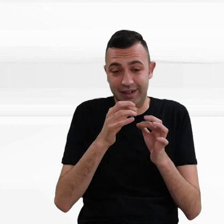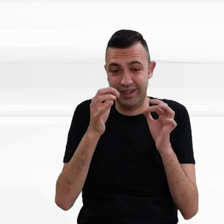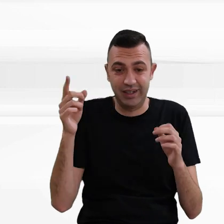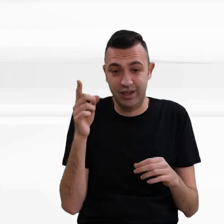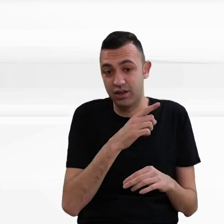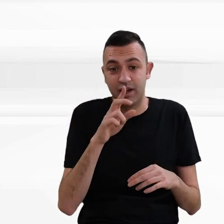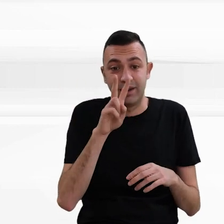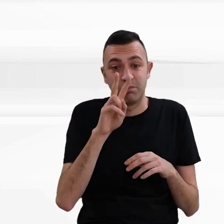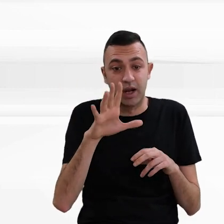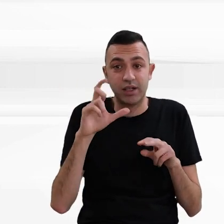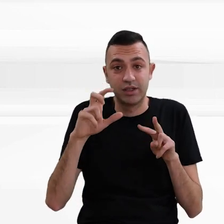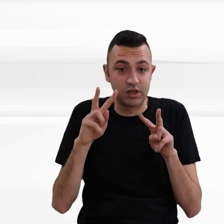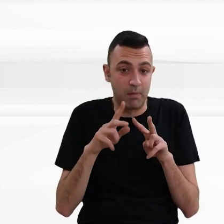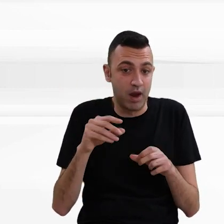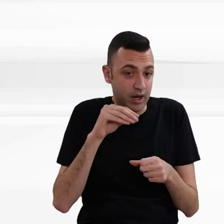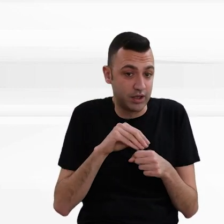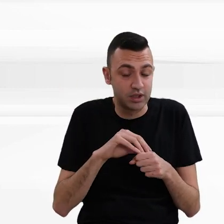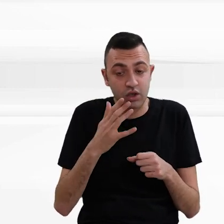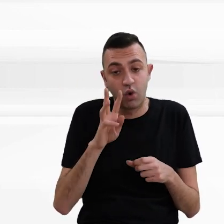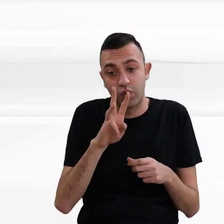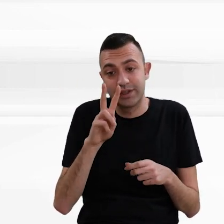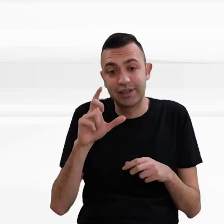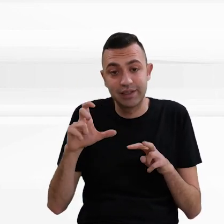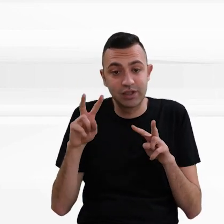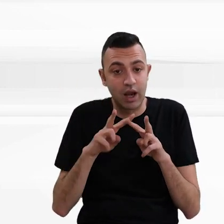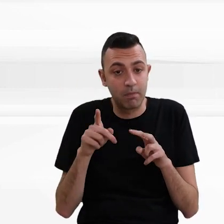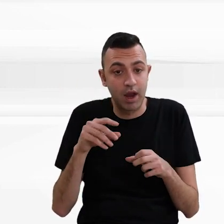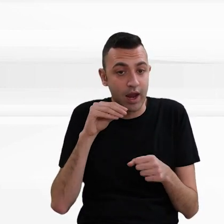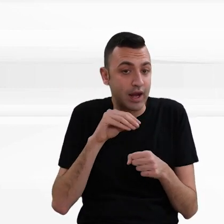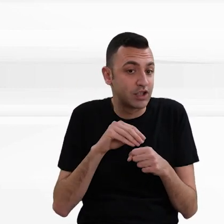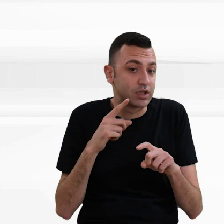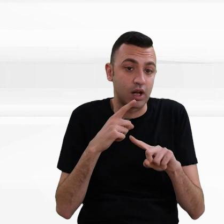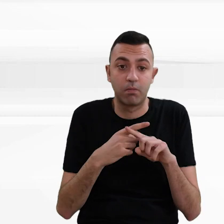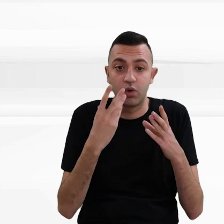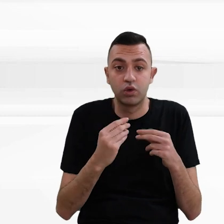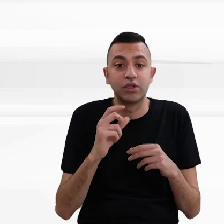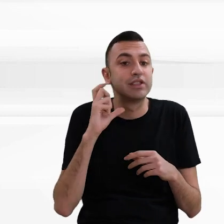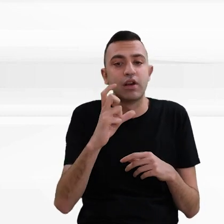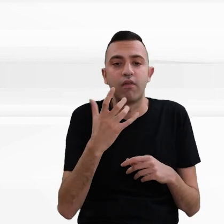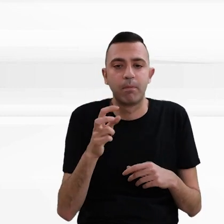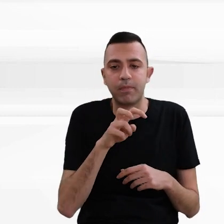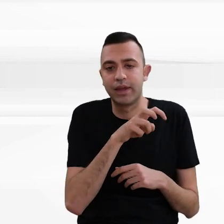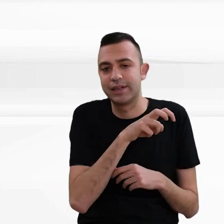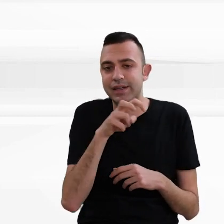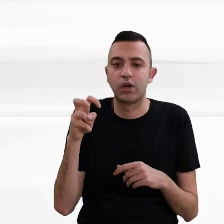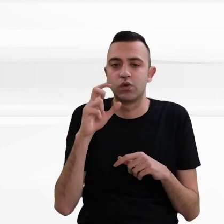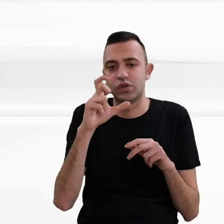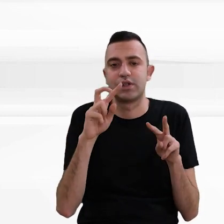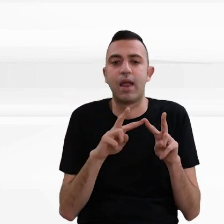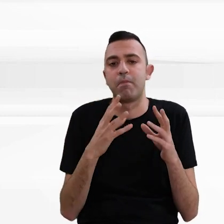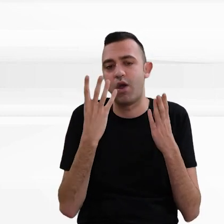çarpımından yani 25 santimetre ile 32 santimetre de çarparsam cevabın 800